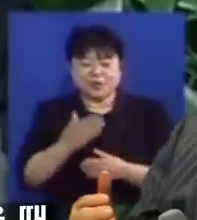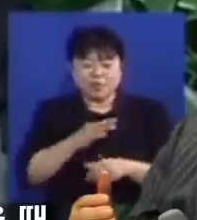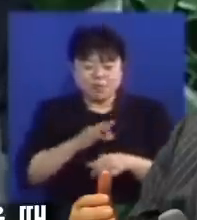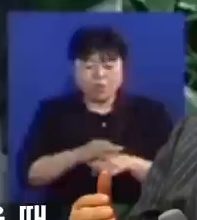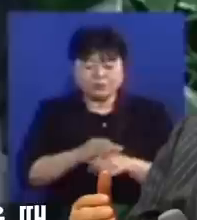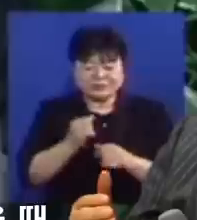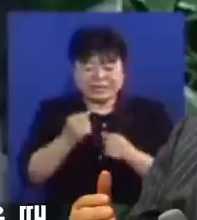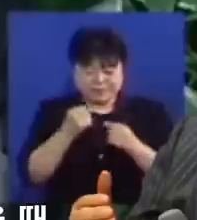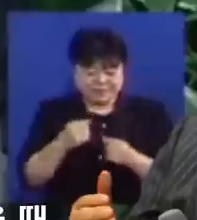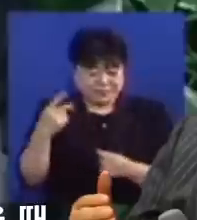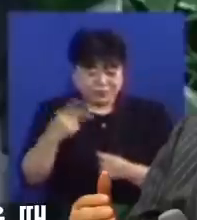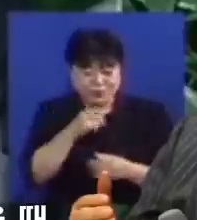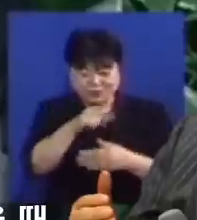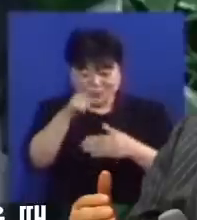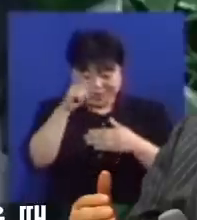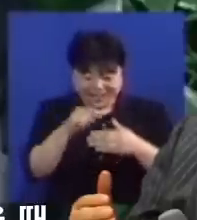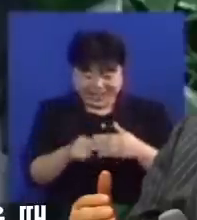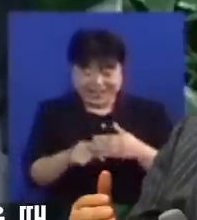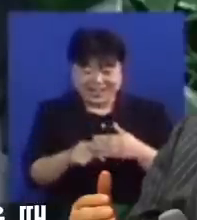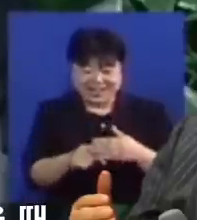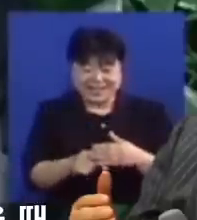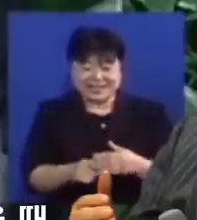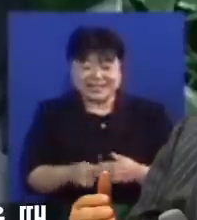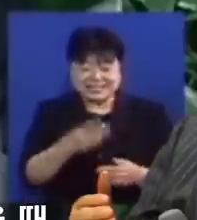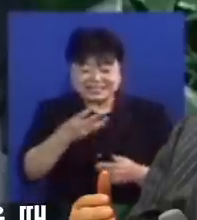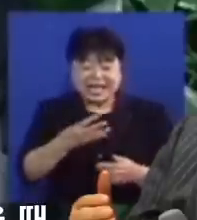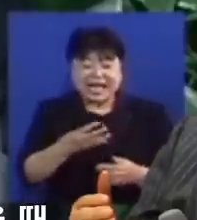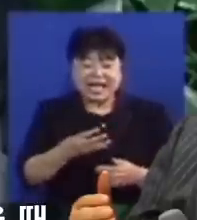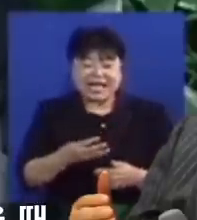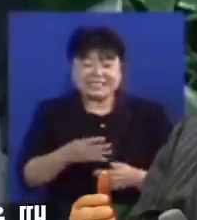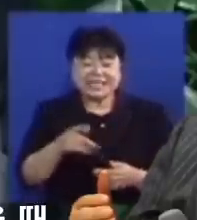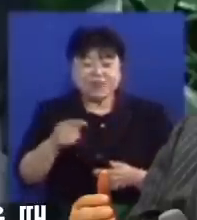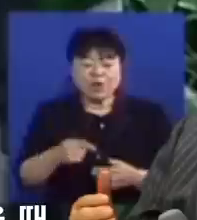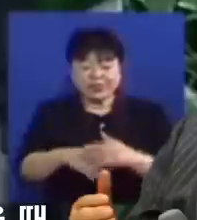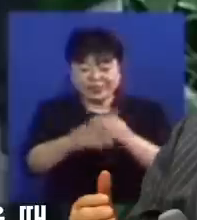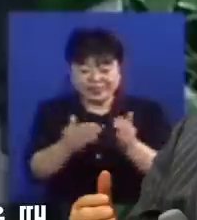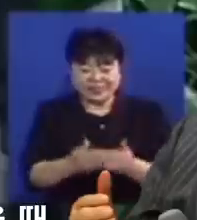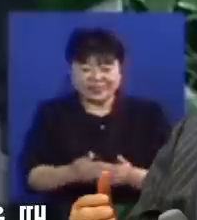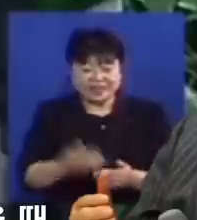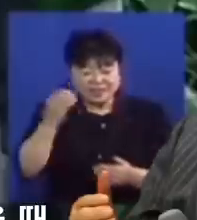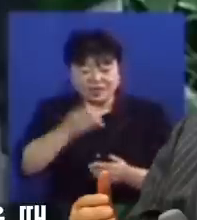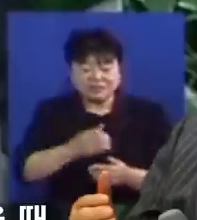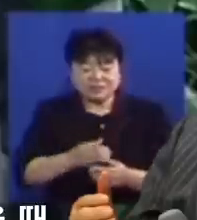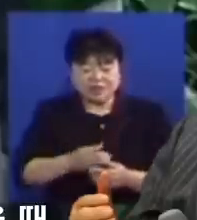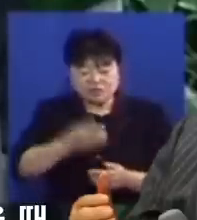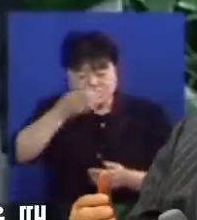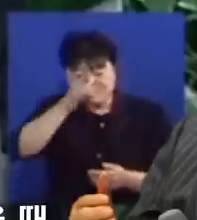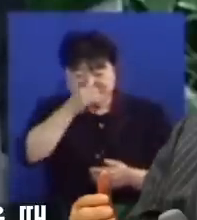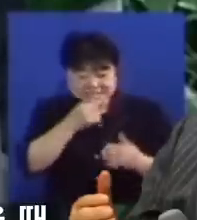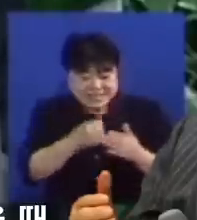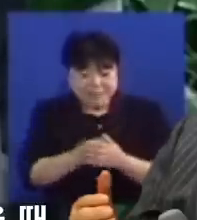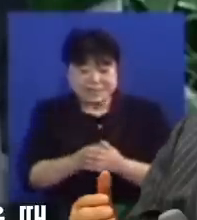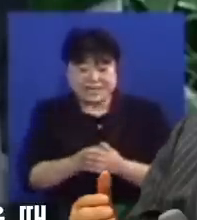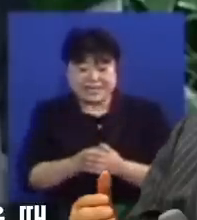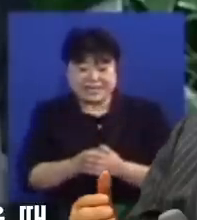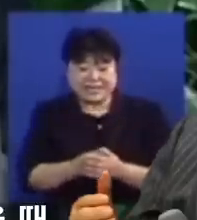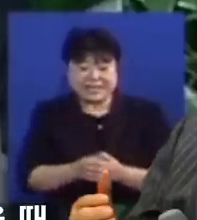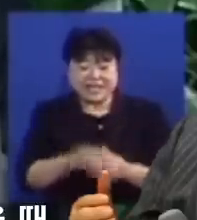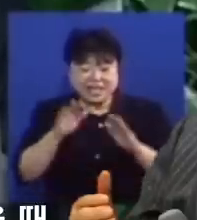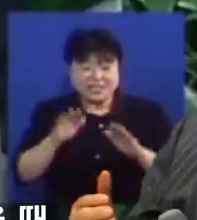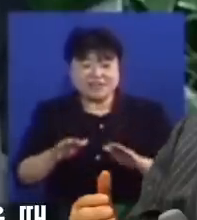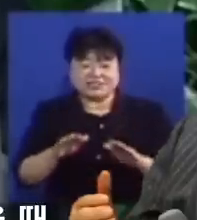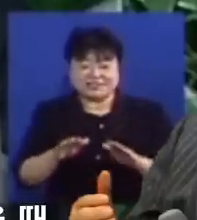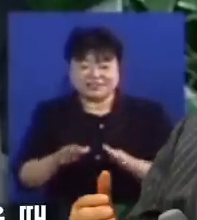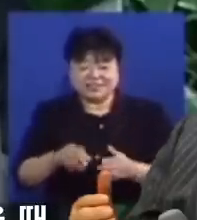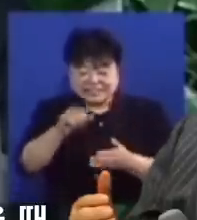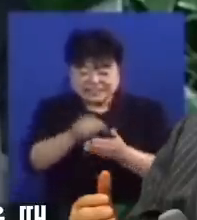육체적인 인간일 뿐 아니라 그 속에 4차원의 영성인 꿈을 가지고 있기 때문에 꿈은 현실을 지배하고 다스립니다.